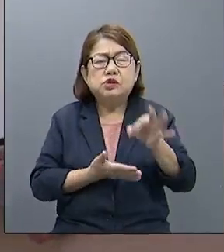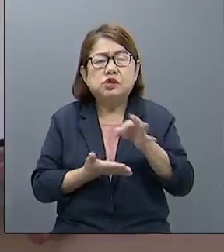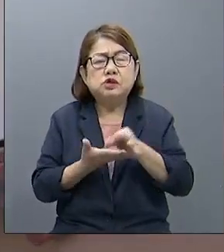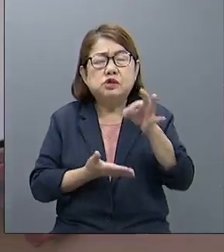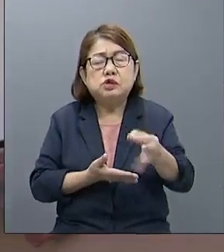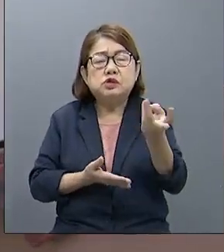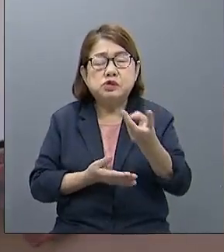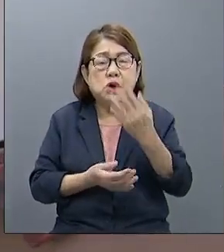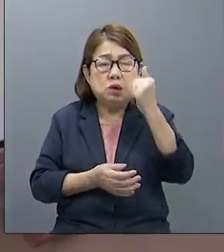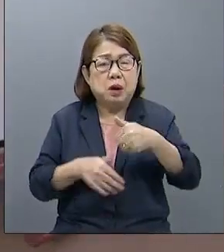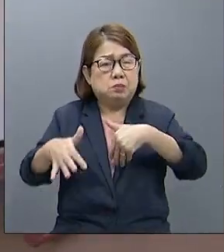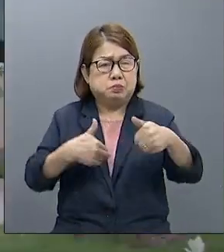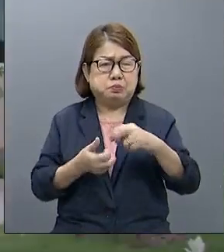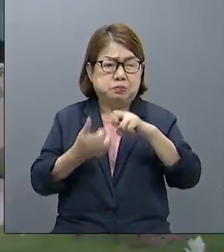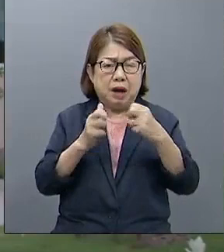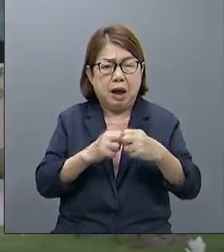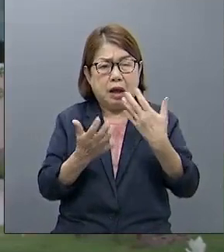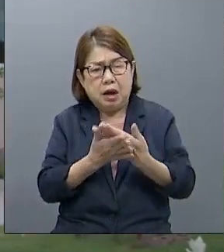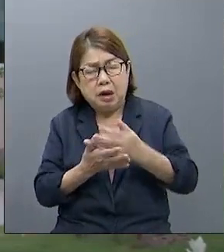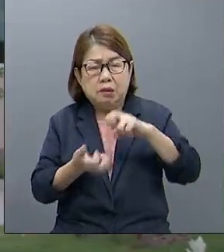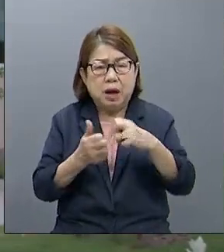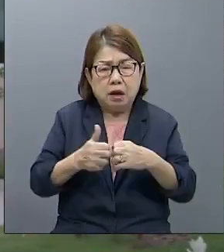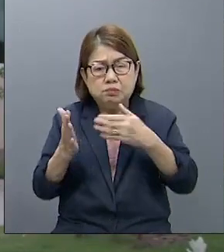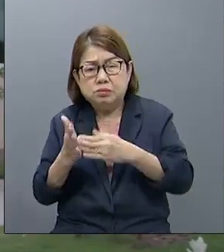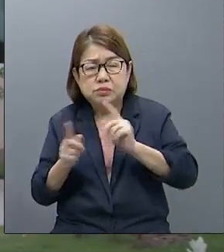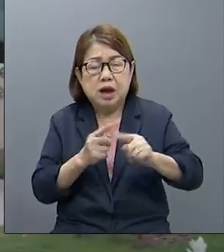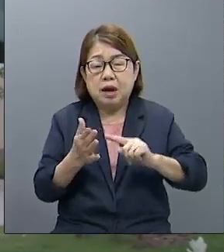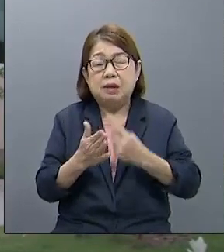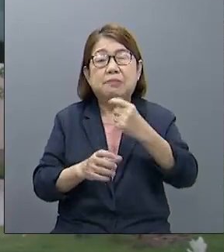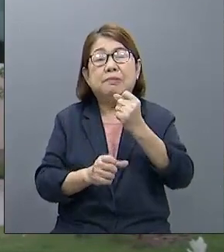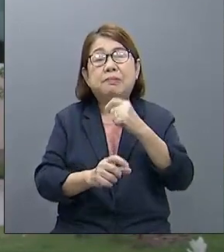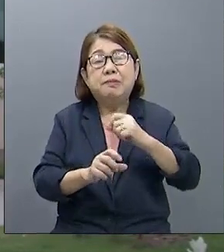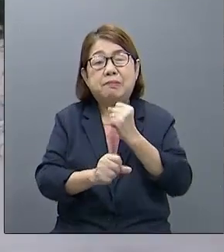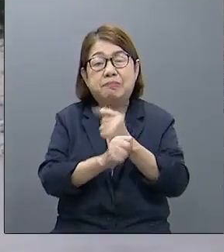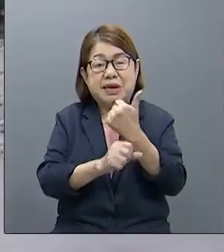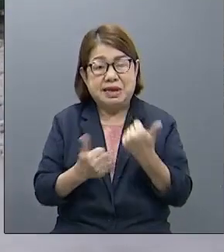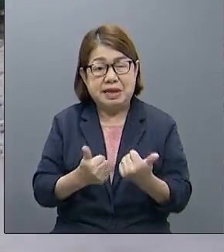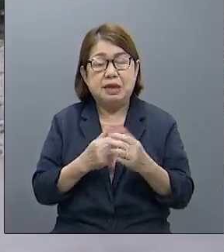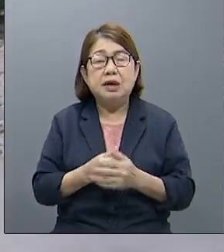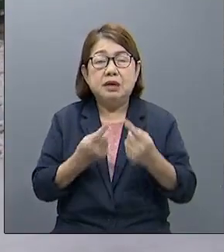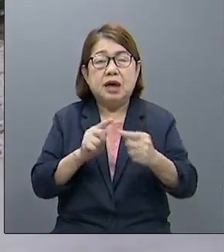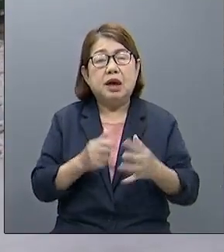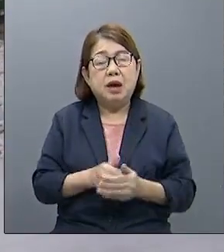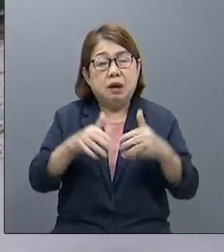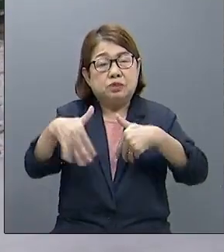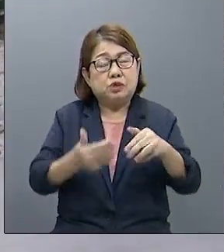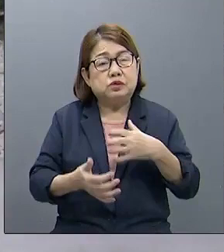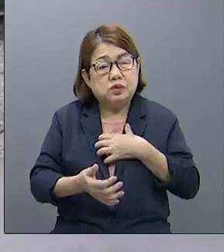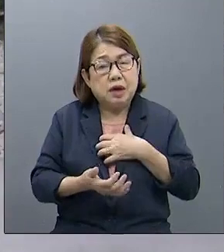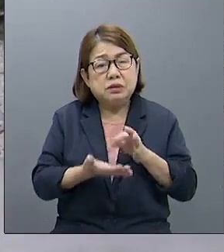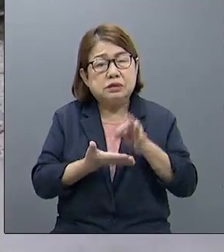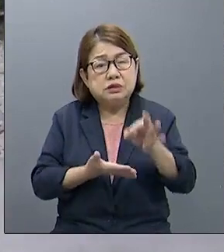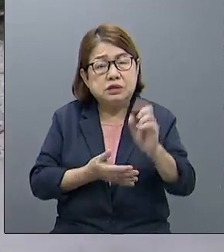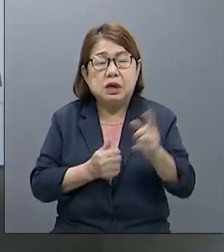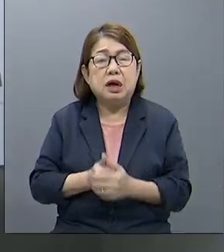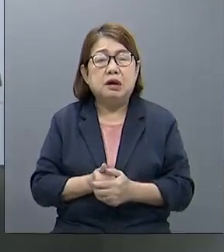ยังคงเผชิญความท้าทายทางการเงินรอบด้านต่อเนื่องมาตั้งแต่ต้นปีนะคะส่วนความต้องการของผู้ซื้อก็พบว่าพุ่งขึ้นทุก